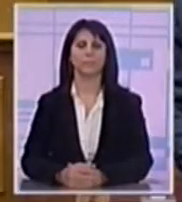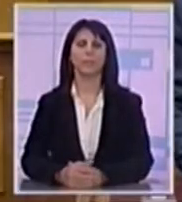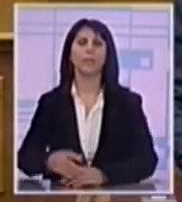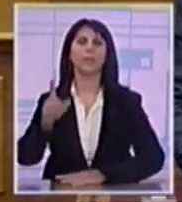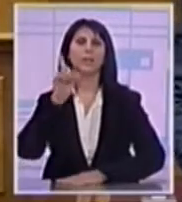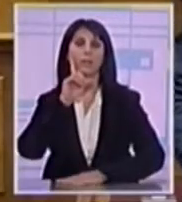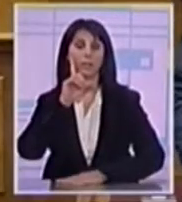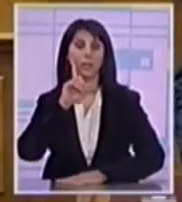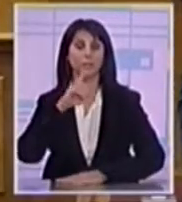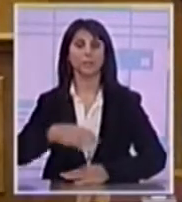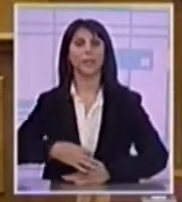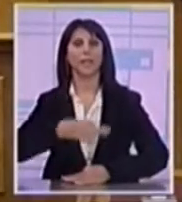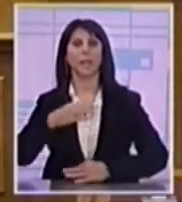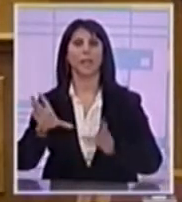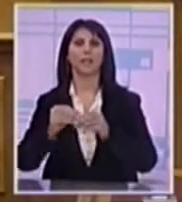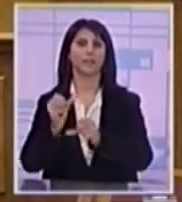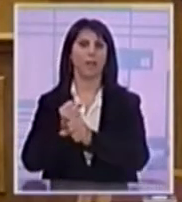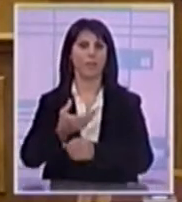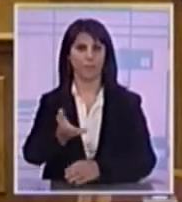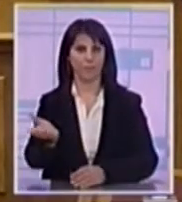Κυρίες και κύριοι συνάδελφοι,